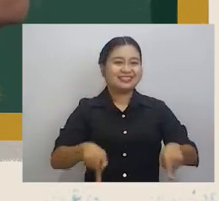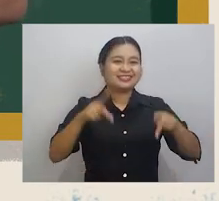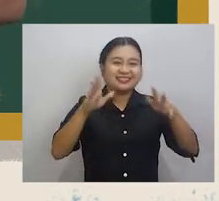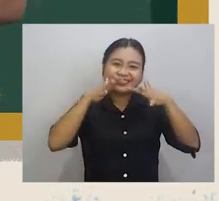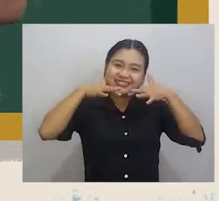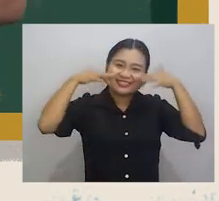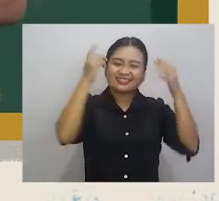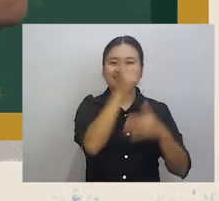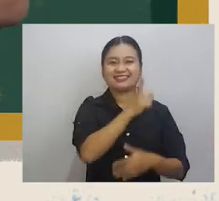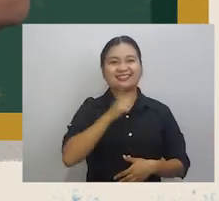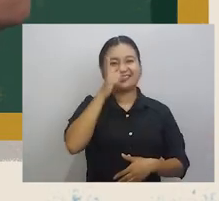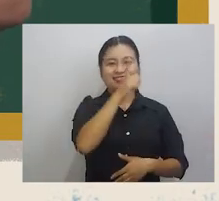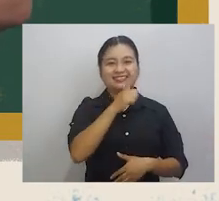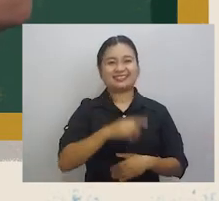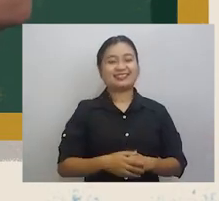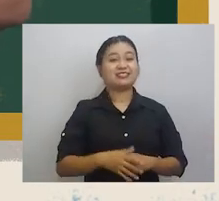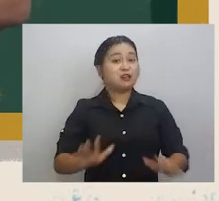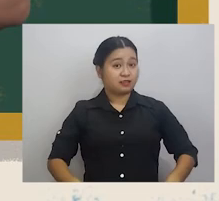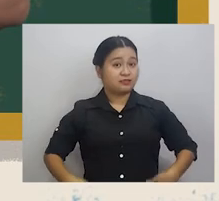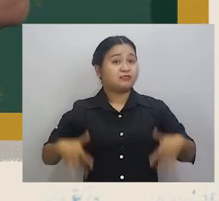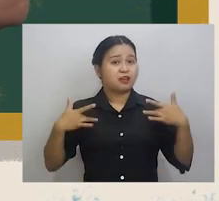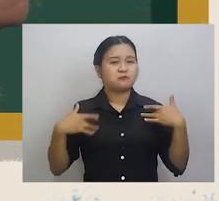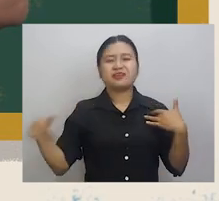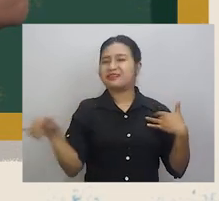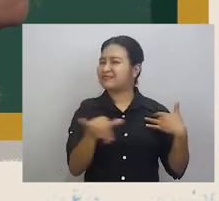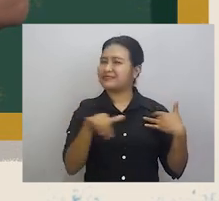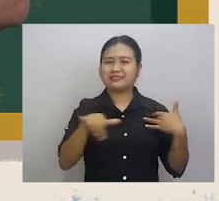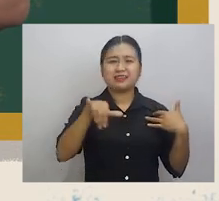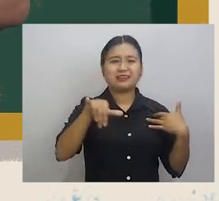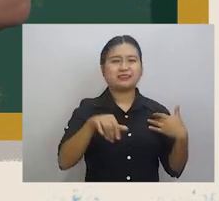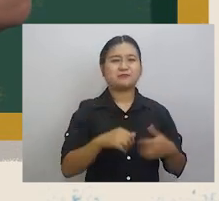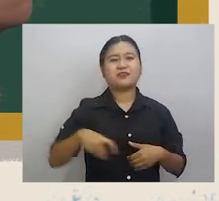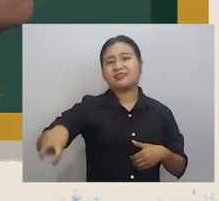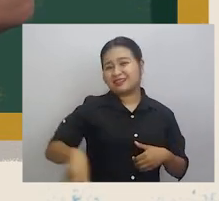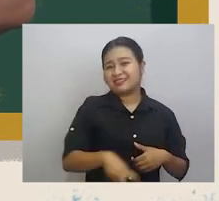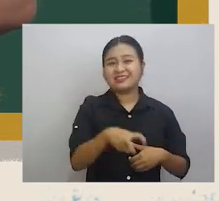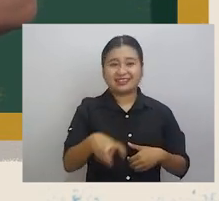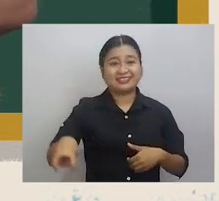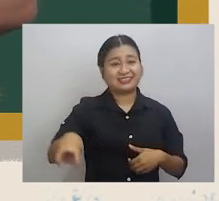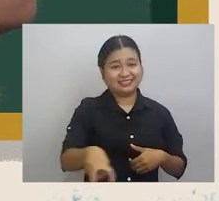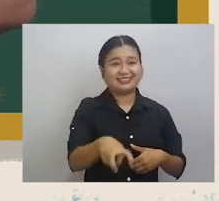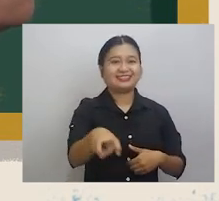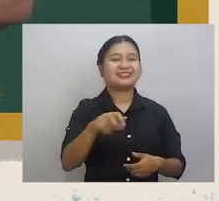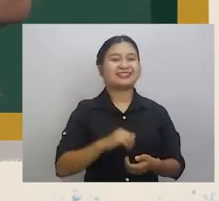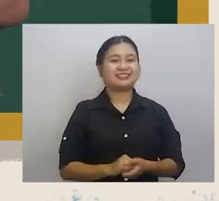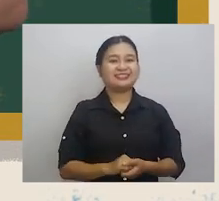sa inyong mga labi dahil ang buhay ay isang paglalakbay.